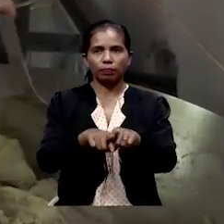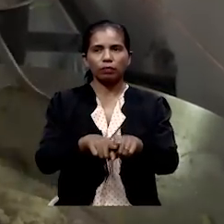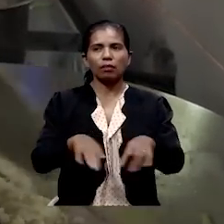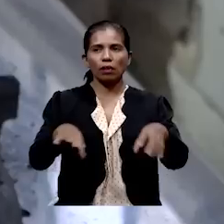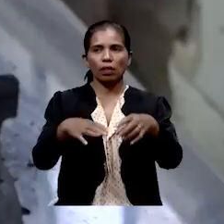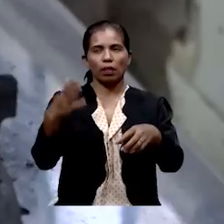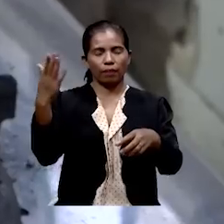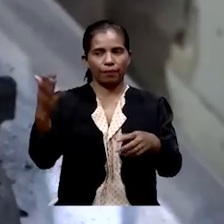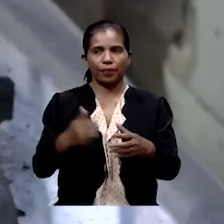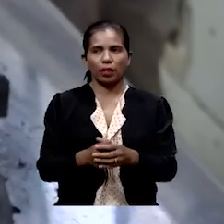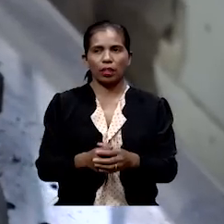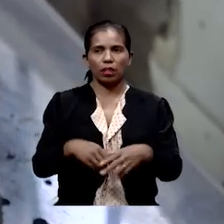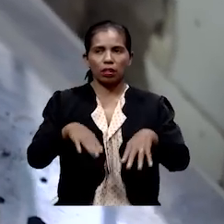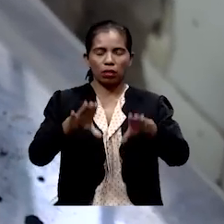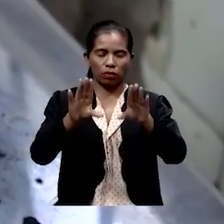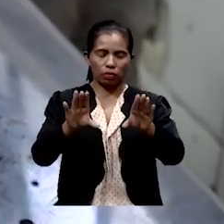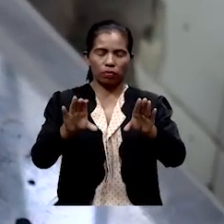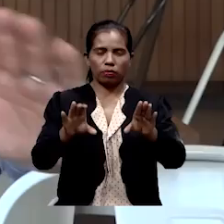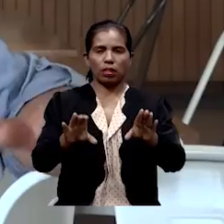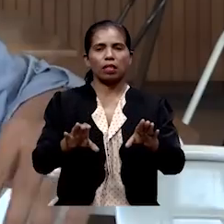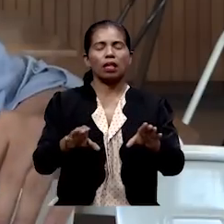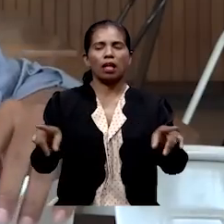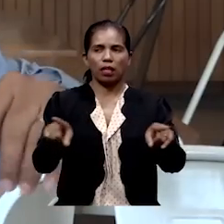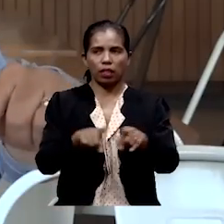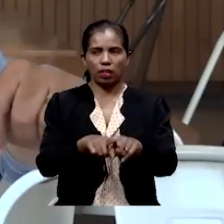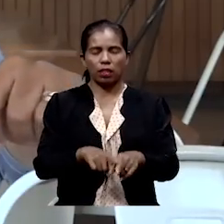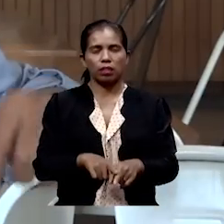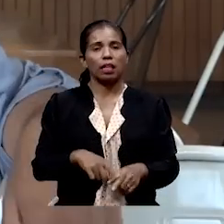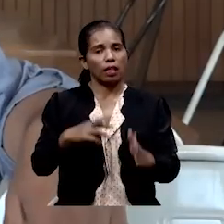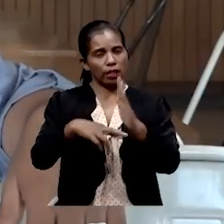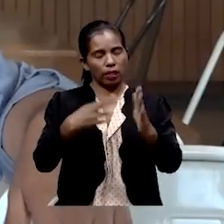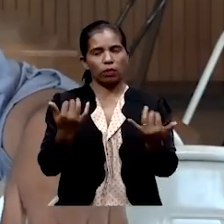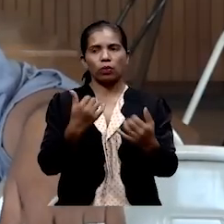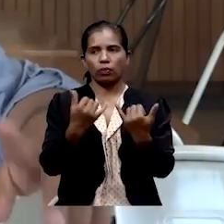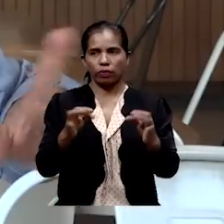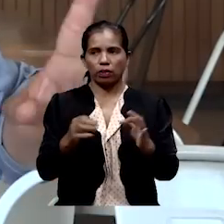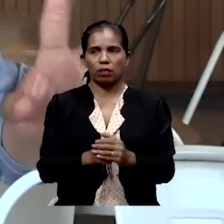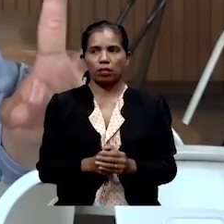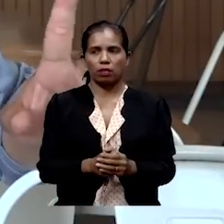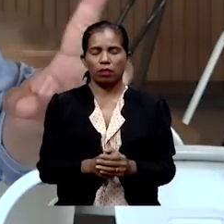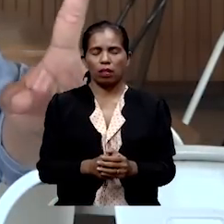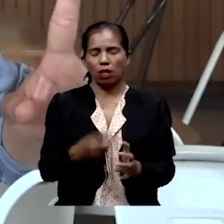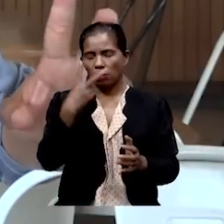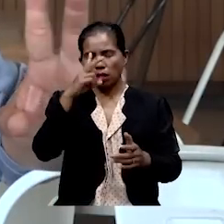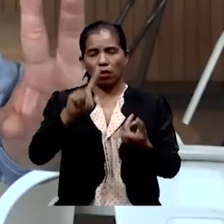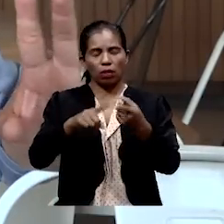tos mo sinya fang hare, fang batar quase atanesan. Ne estrategia hoto. Agora malu sira fang nu. Hau hare iha ne